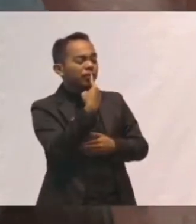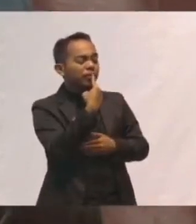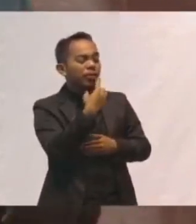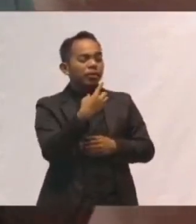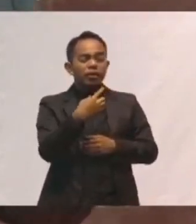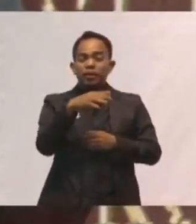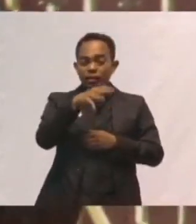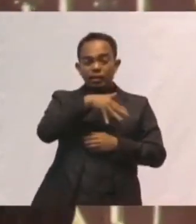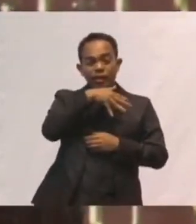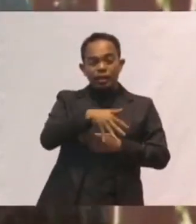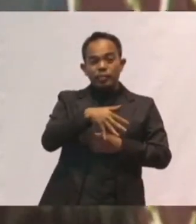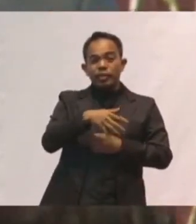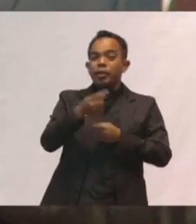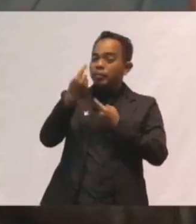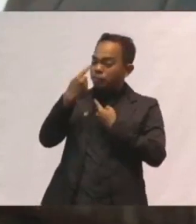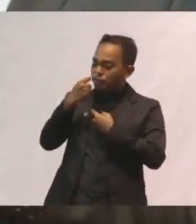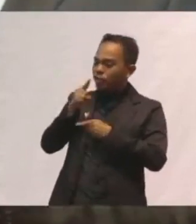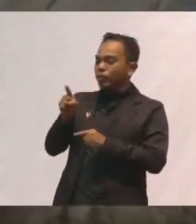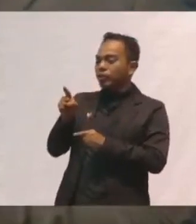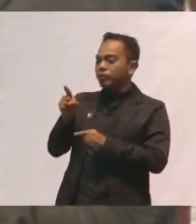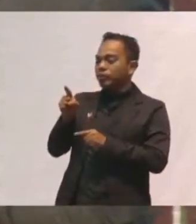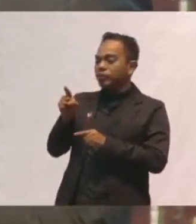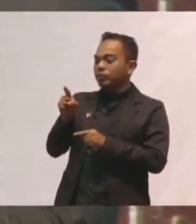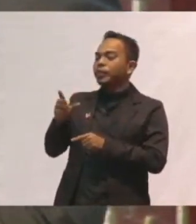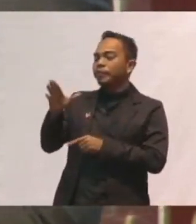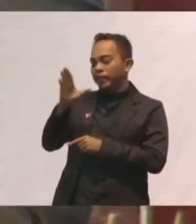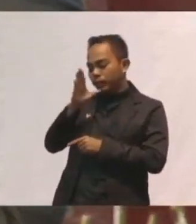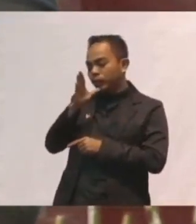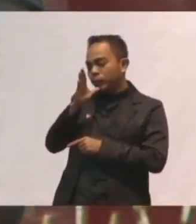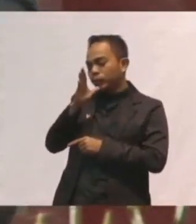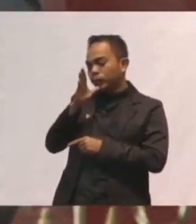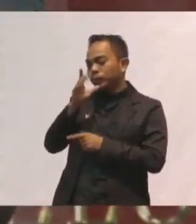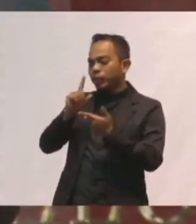Nabi Muhammad sallallahu alaihi wasallam menjawab, ibumu.